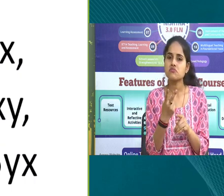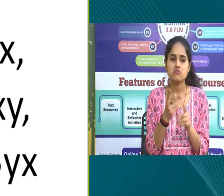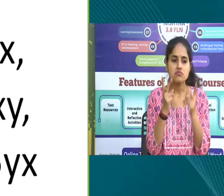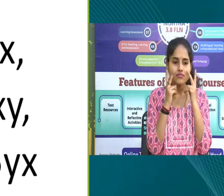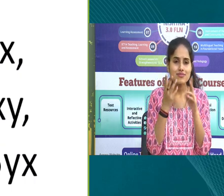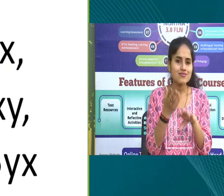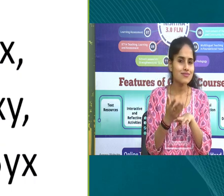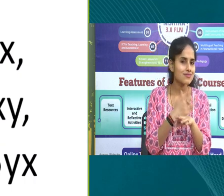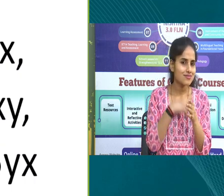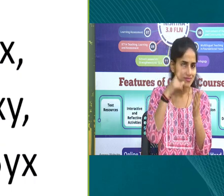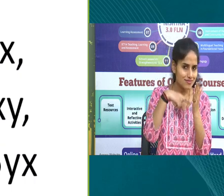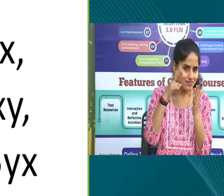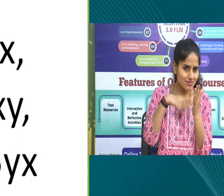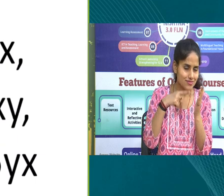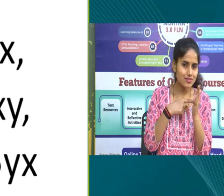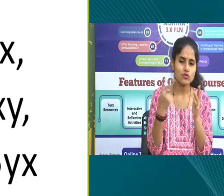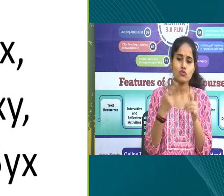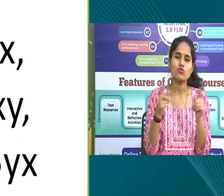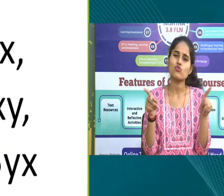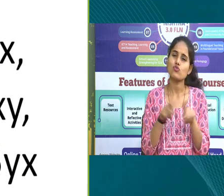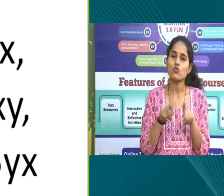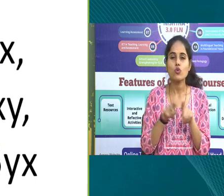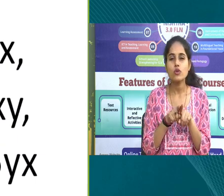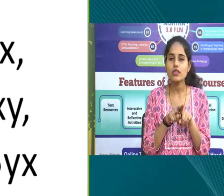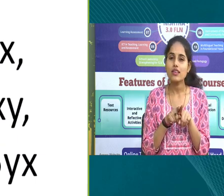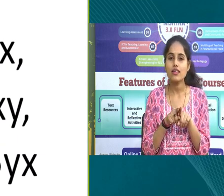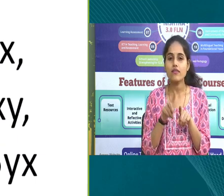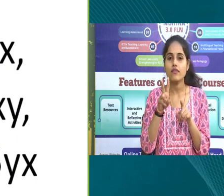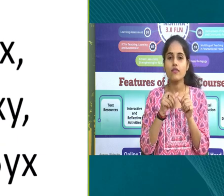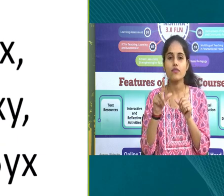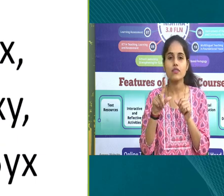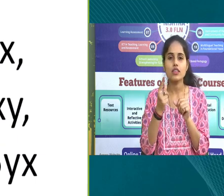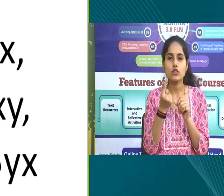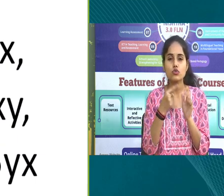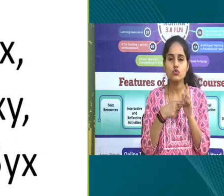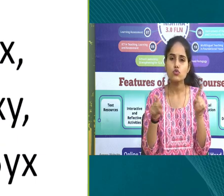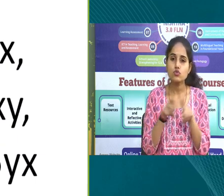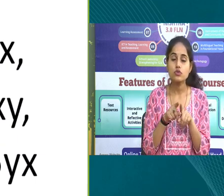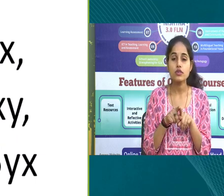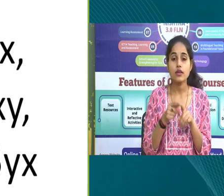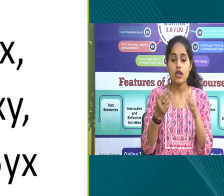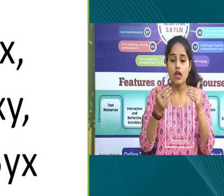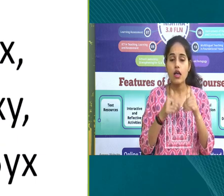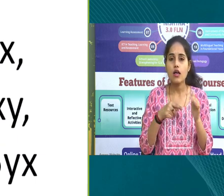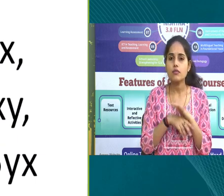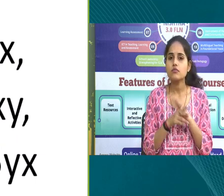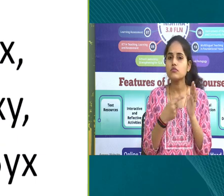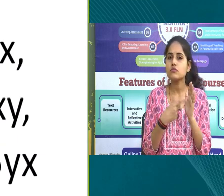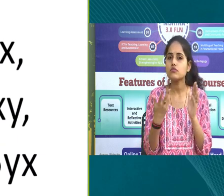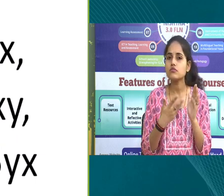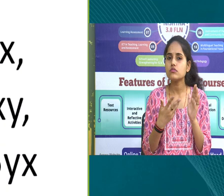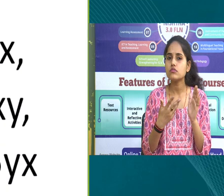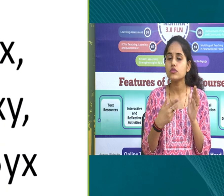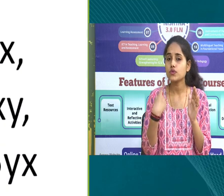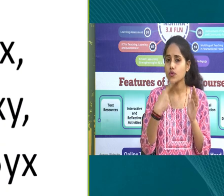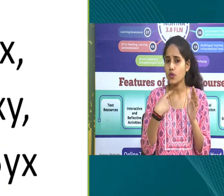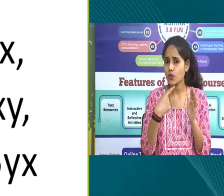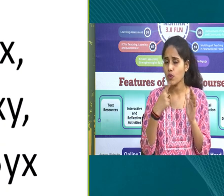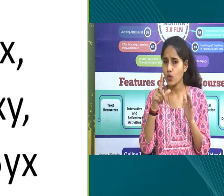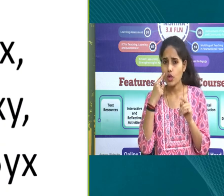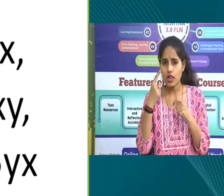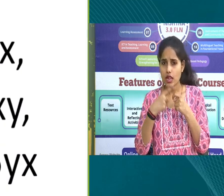अभी तक यह दोनों चीज बराबर हैं तो अब इसमें यहां पर जो अकेले रह गए हैं वह जो यानी